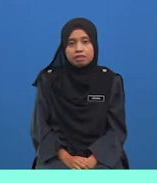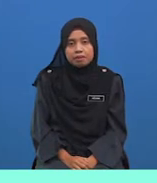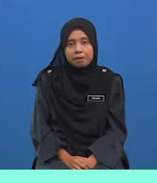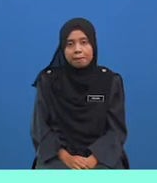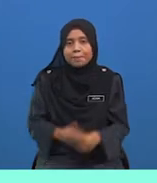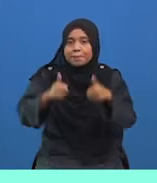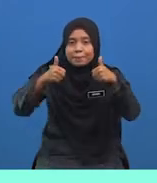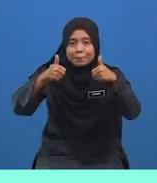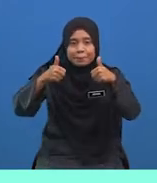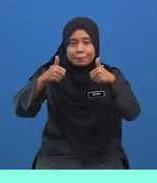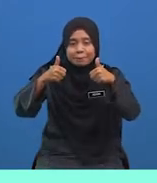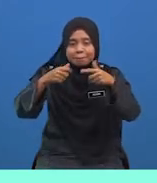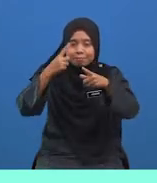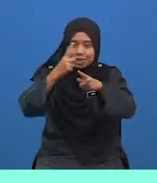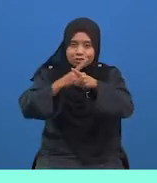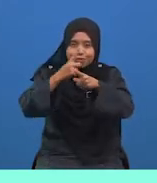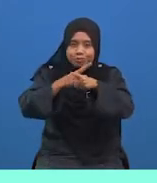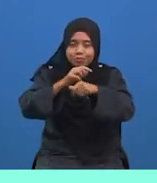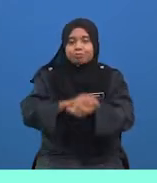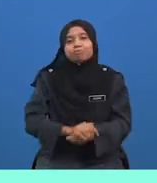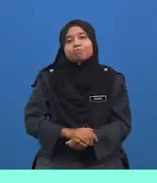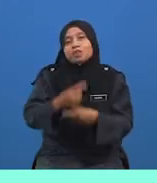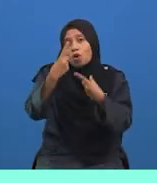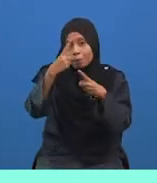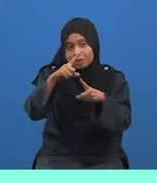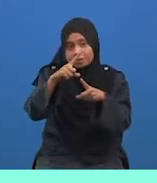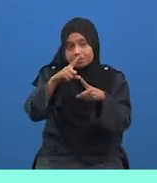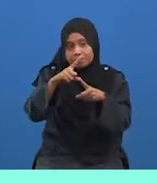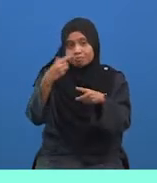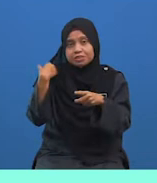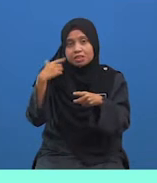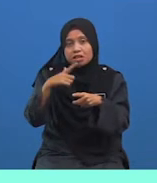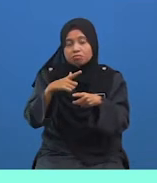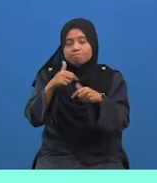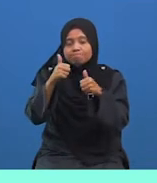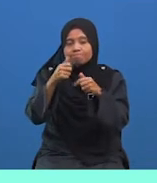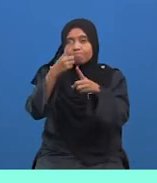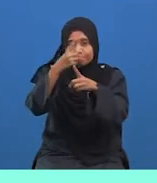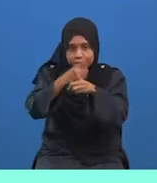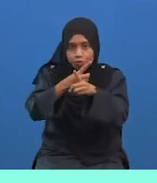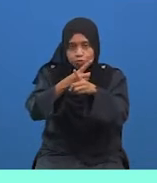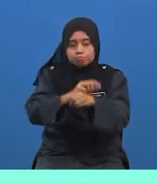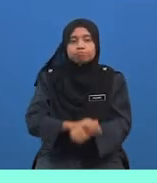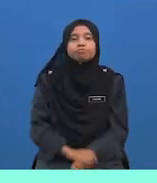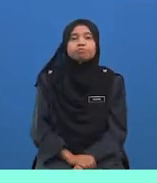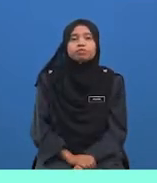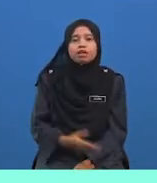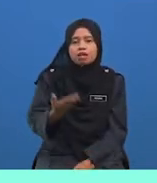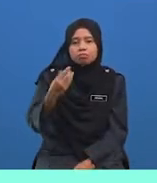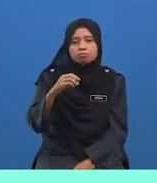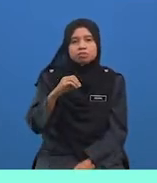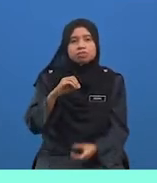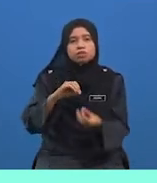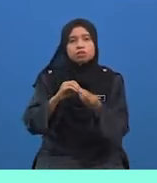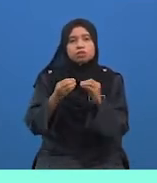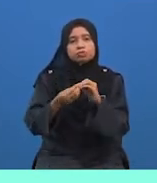Sangat bagus murid-murid. Tepat sekali. Jawapannya adalah betul. Mari kita